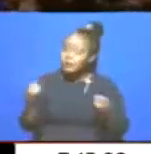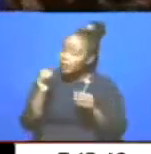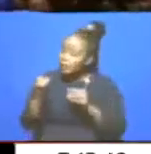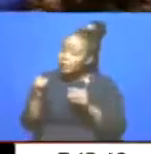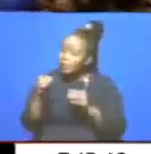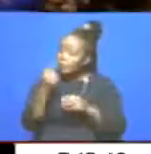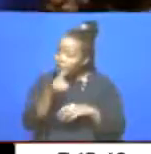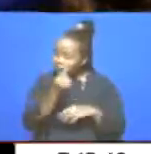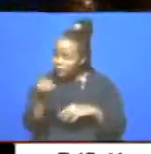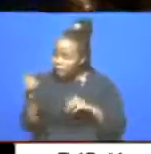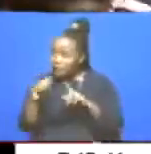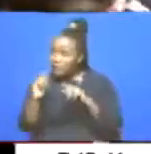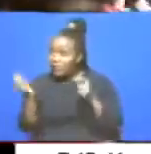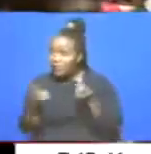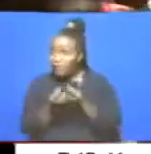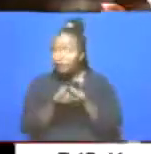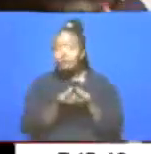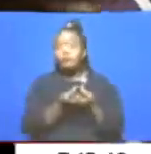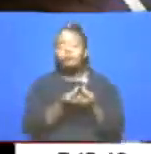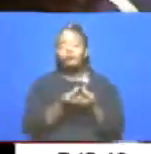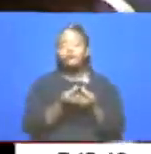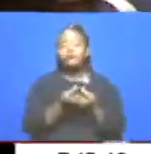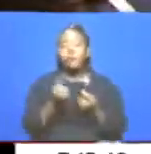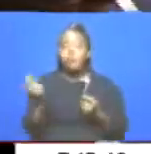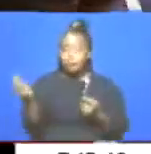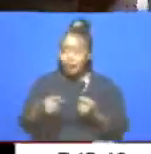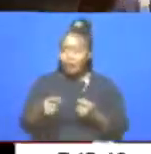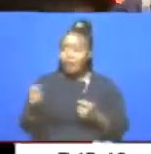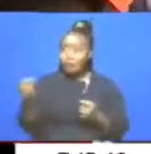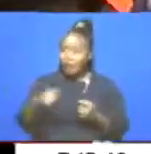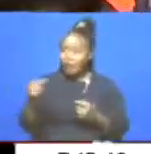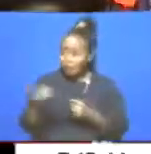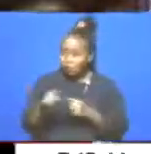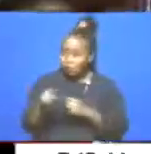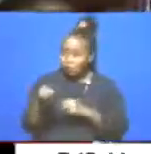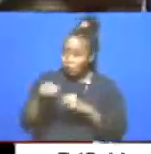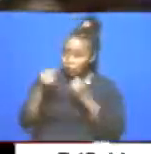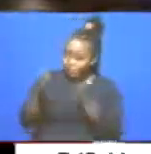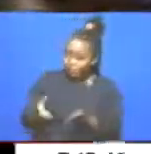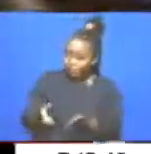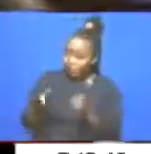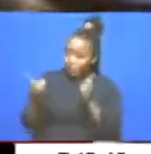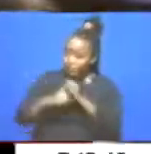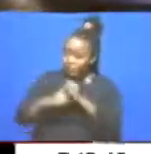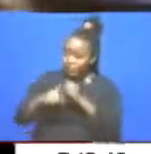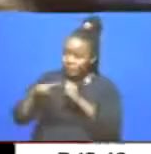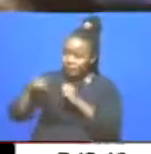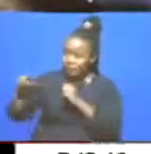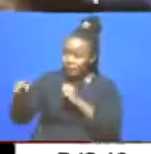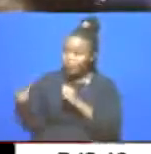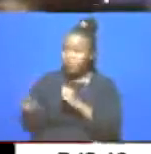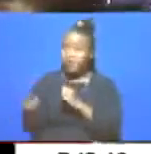itapata kila mwezi kwa serikali shilingi 6,000.